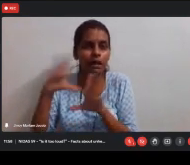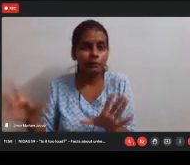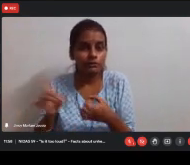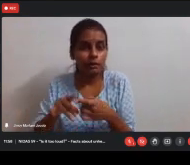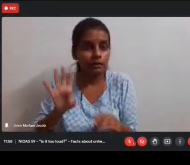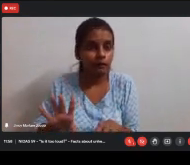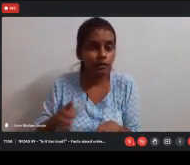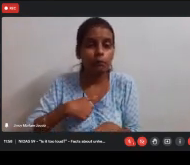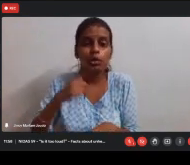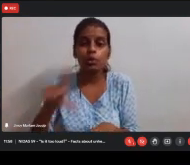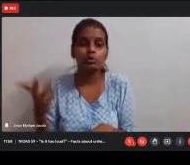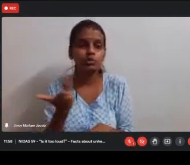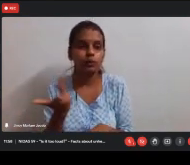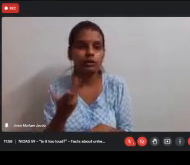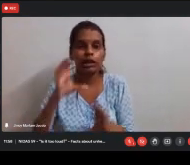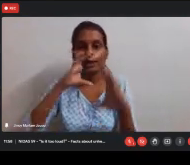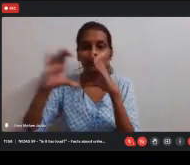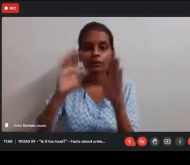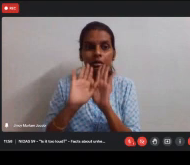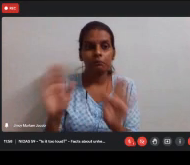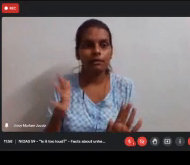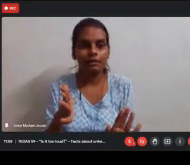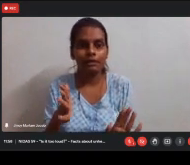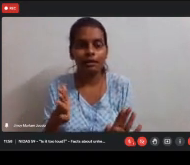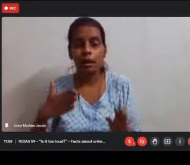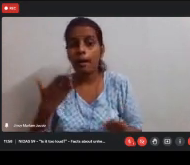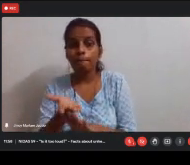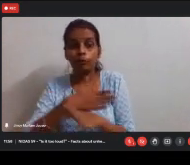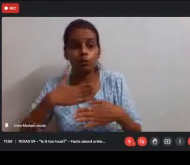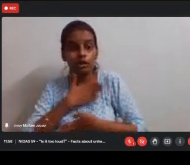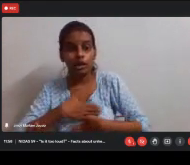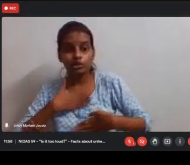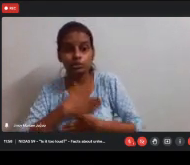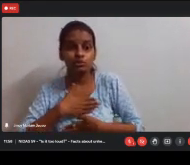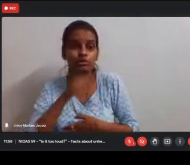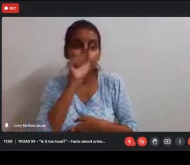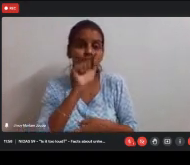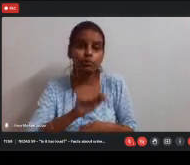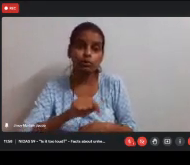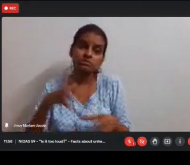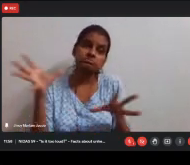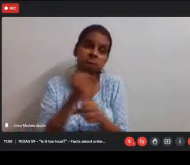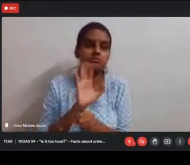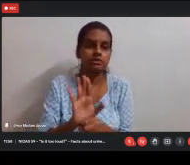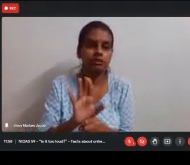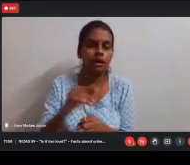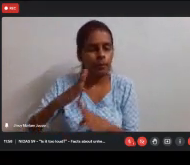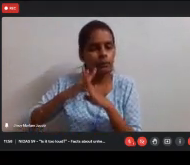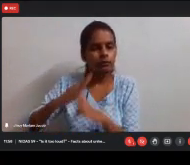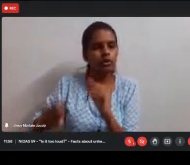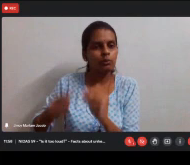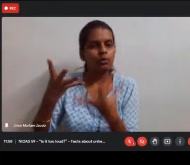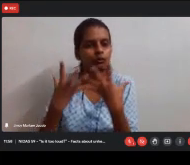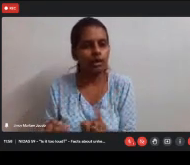ദൈവം തന്ന ഒരു ഗിഫ്റ്റാണ് കേൾവി എന്ന് പറയുന്നത്. അത് അതിൻ്റെ അതില്ലാതെ വരുമ്പോൾ